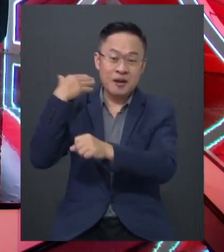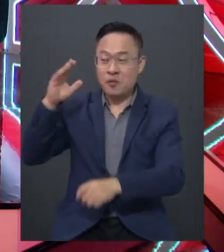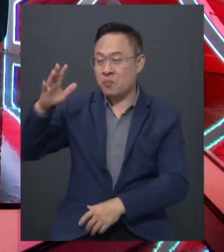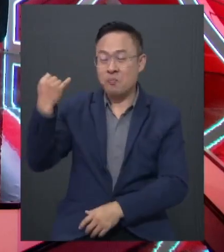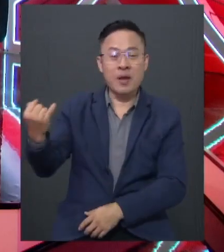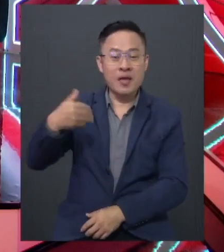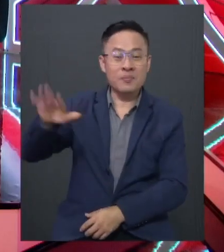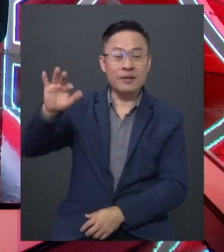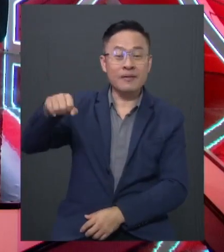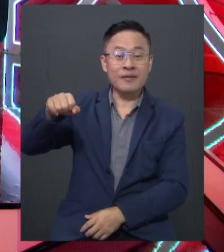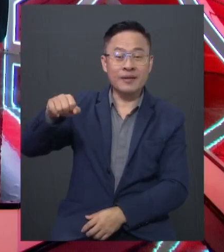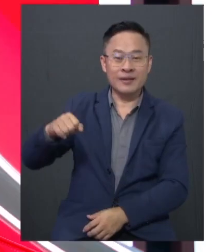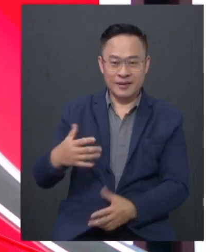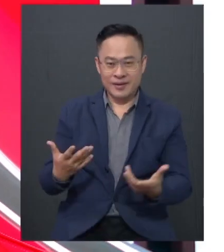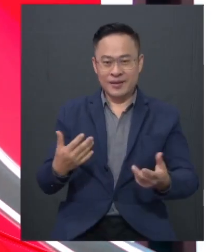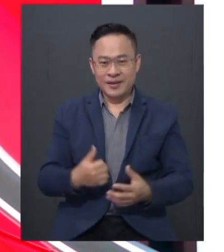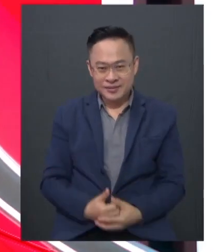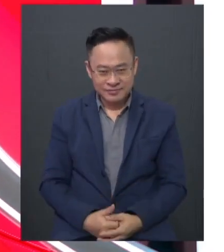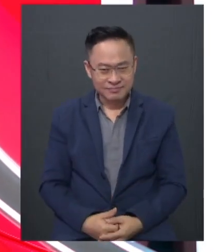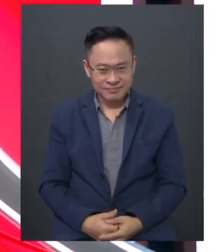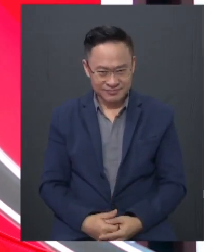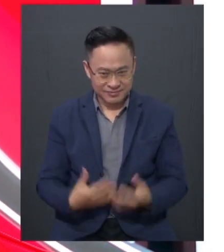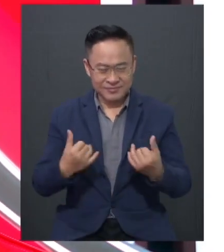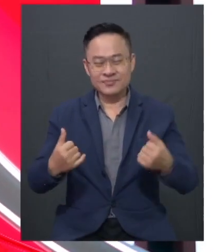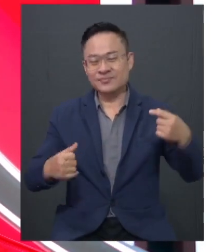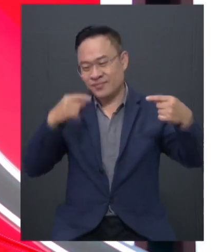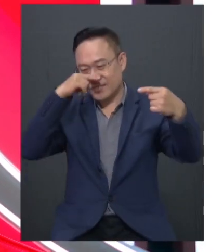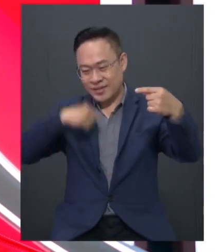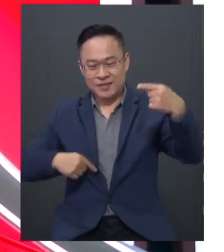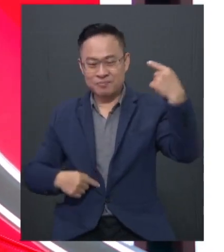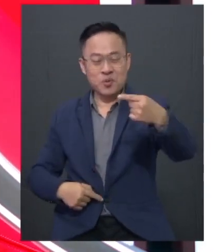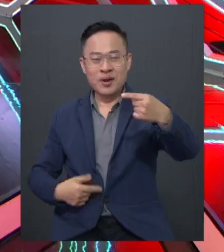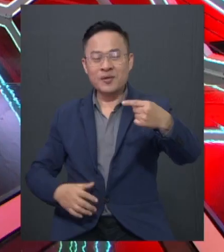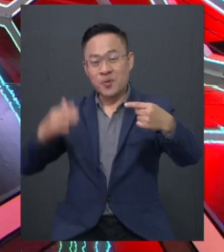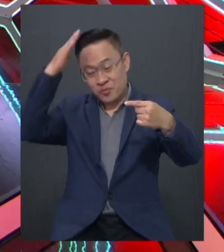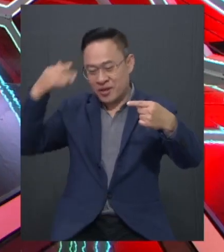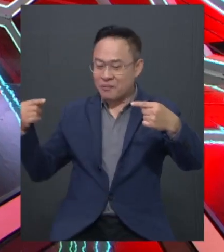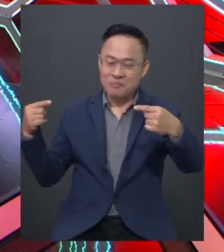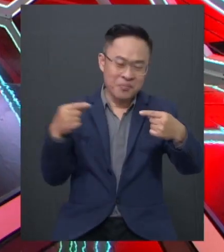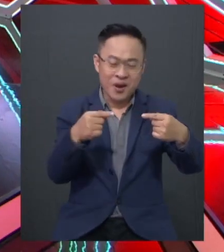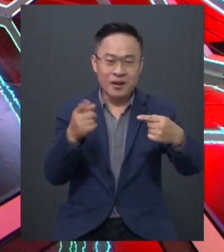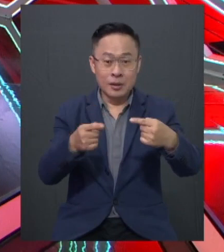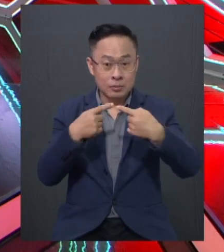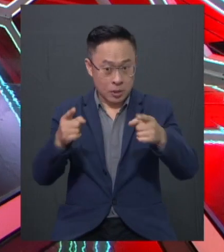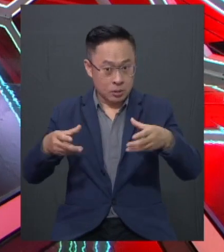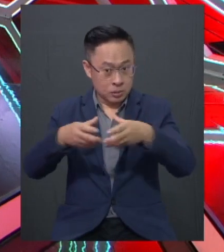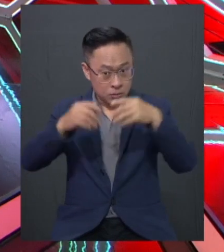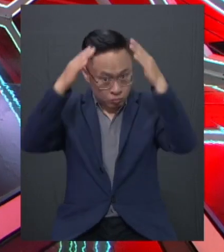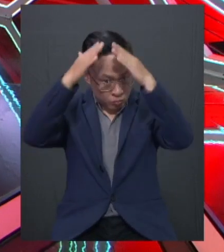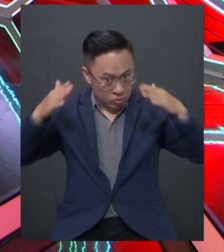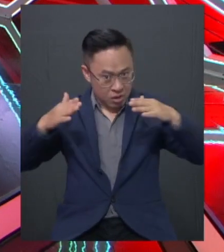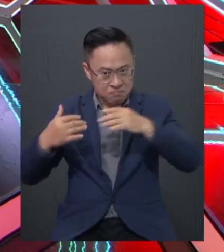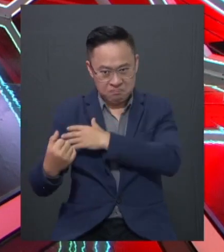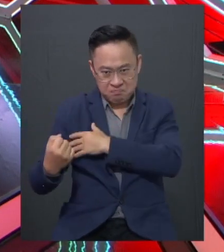ป้องกันแชมป์ด้วย ช่วงประมาณ3วันที่แล้วกล้าพูดแบบน ี้ยังไม่ค่อยมั่นใจแต่ตอนนี้มาอยู่แล้ว แต่เวียดนามเขาก็โหดนะ เวียดนามโหดแ